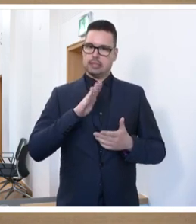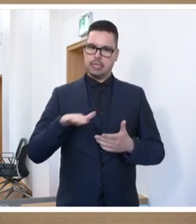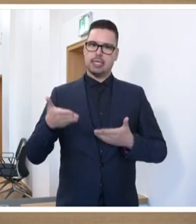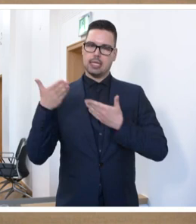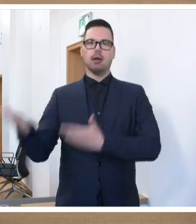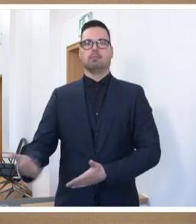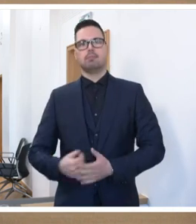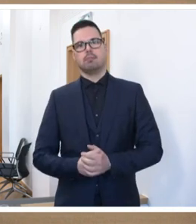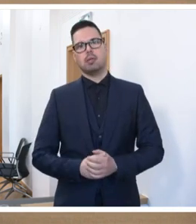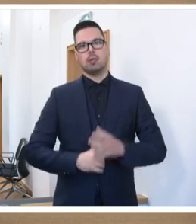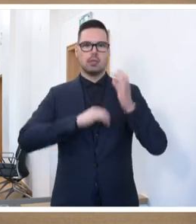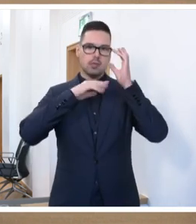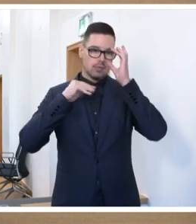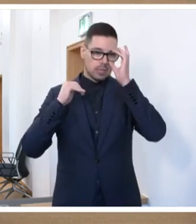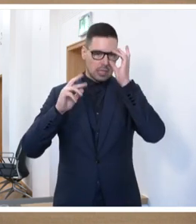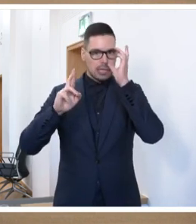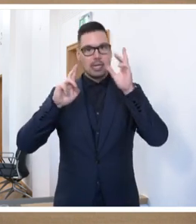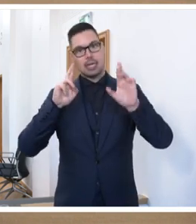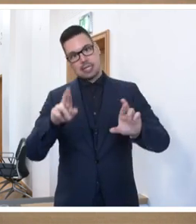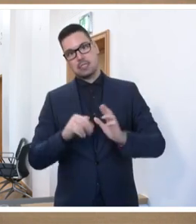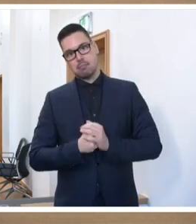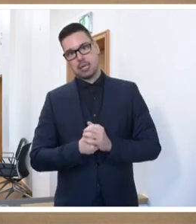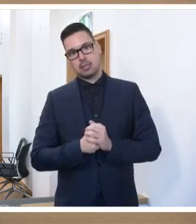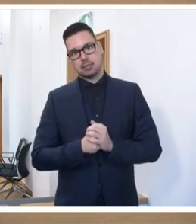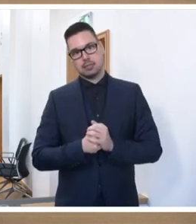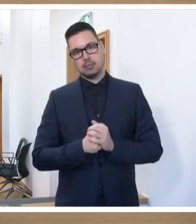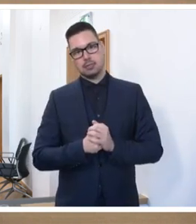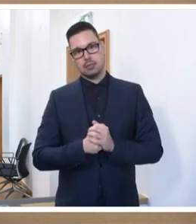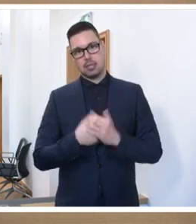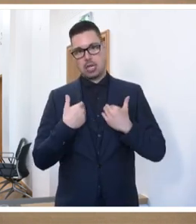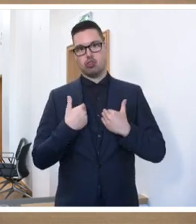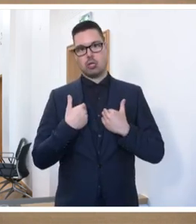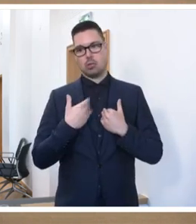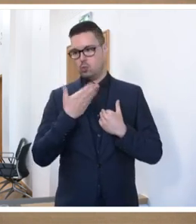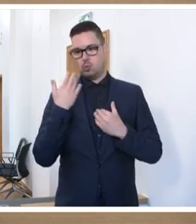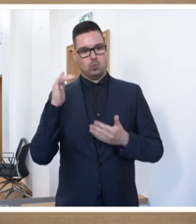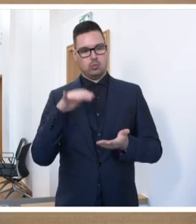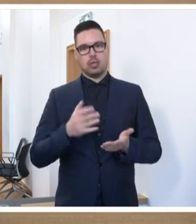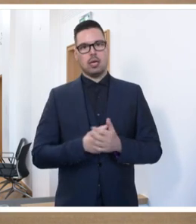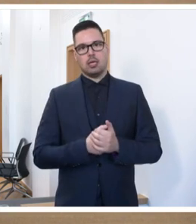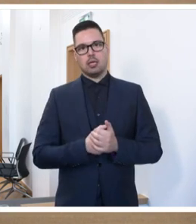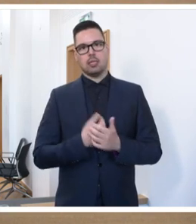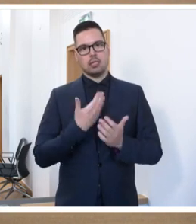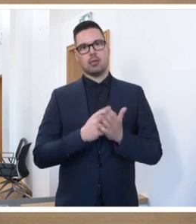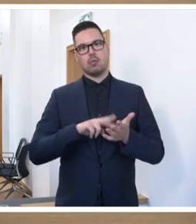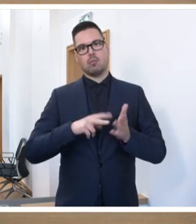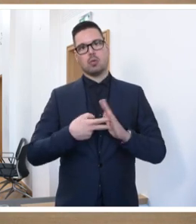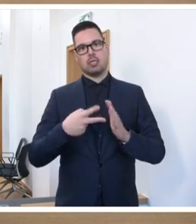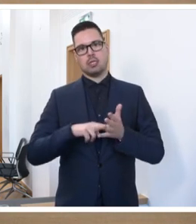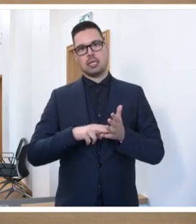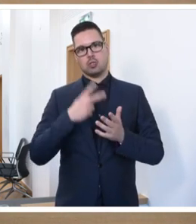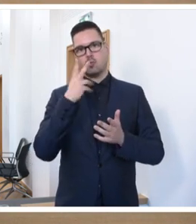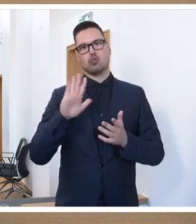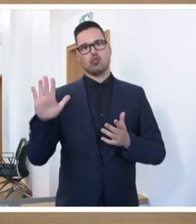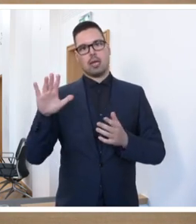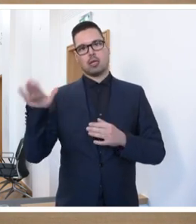Bei vielen scheinen aber so Worte wie Respekt und Anstand aus der Mode gekommen zu sein. Deshalb habe ich mal auch in das Politiklexikon von Schubert und Klein geschaut und dort